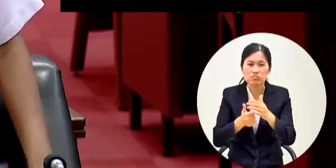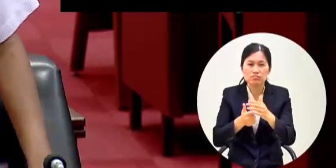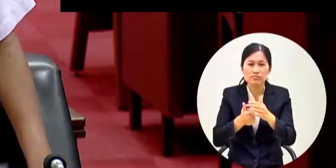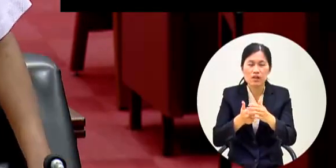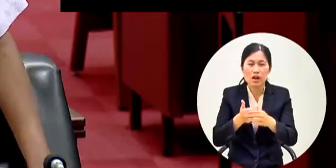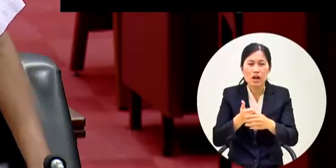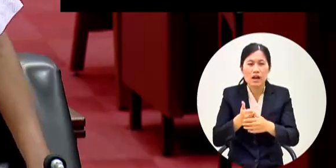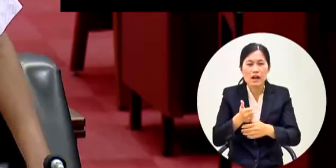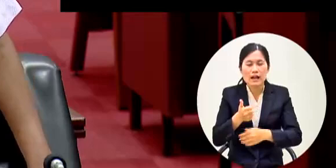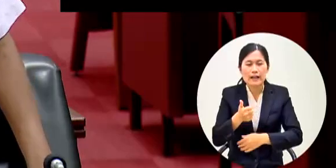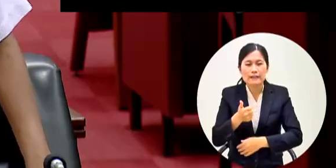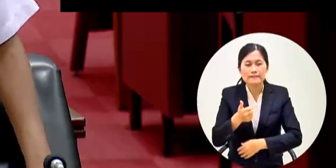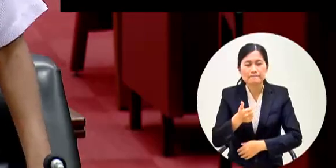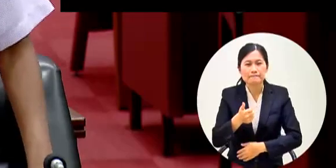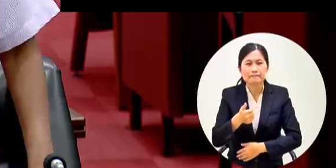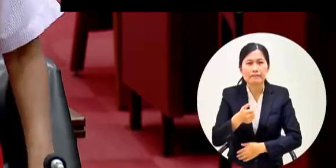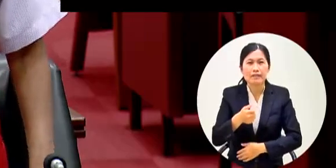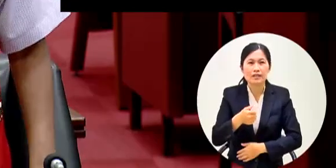第二点，